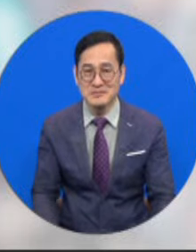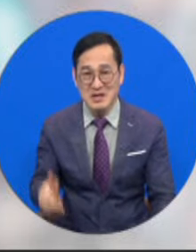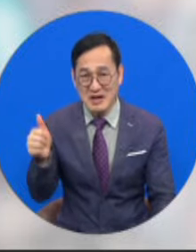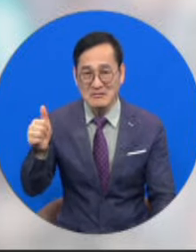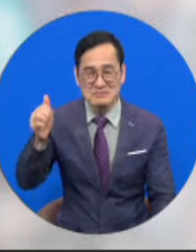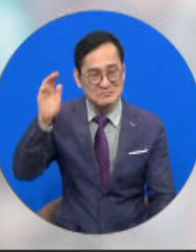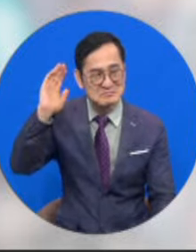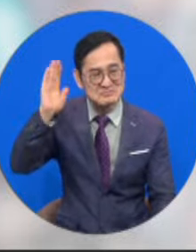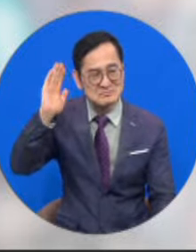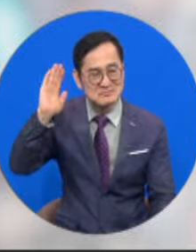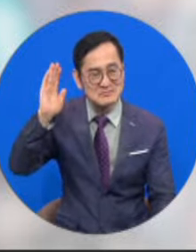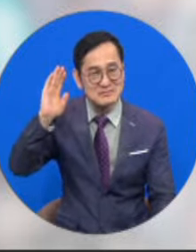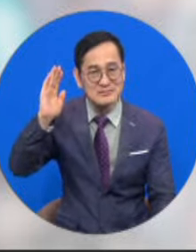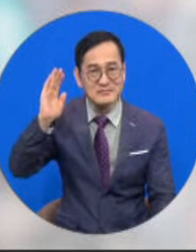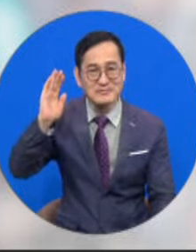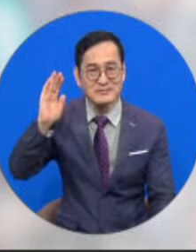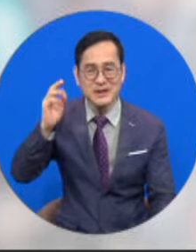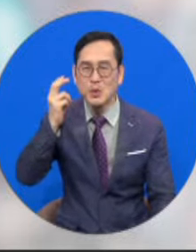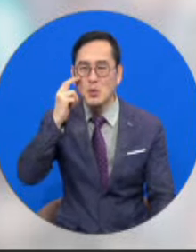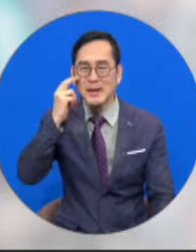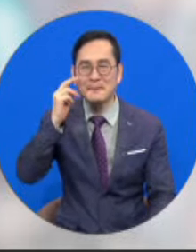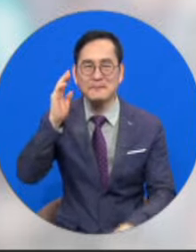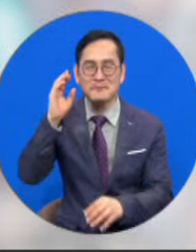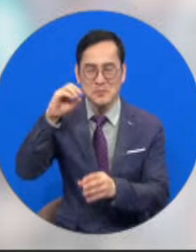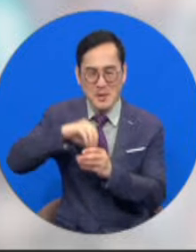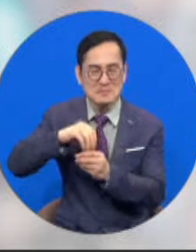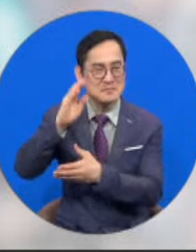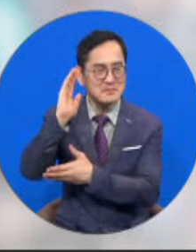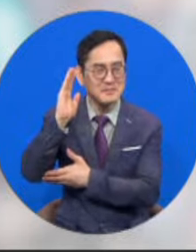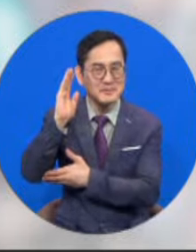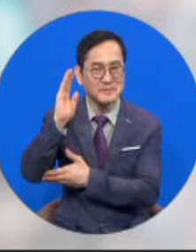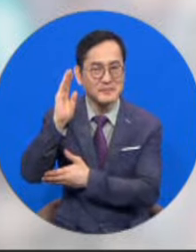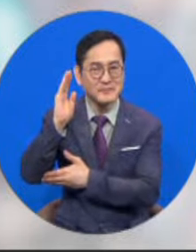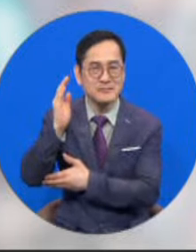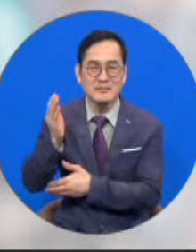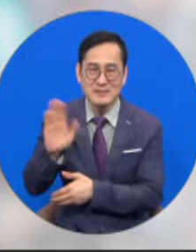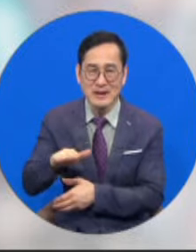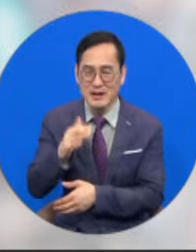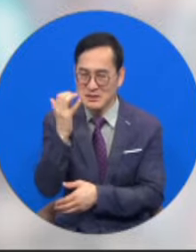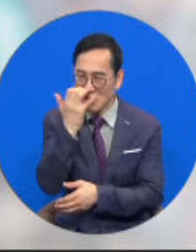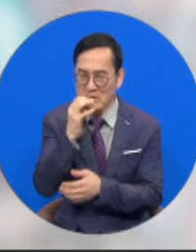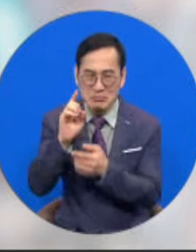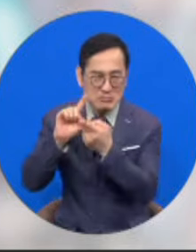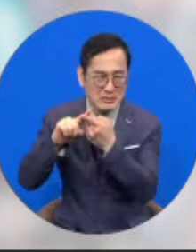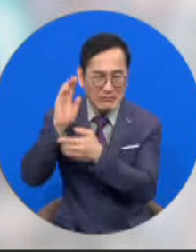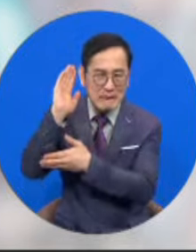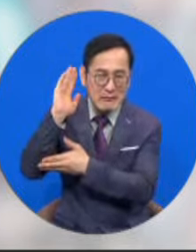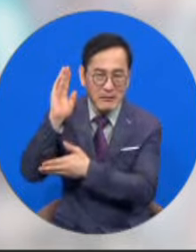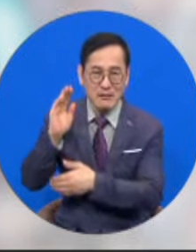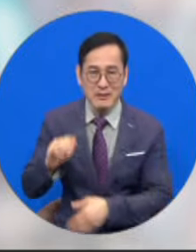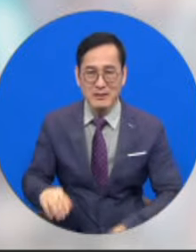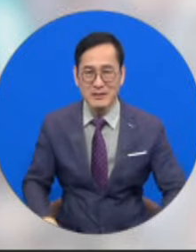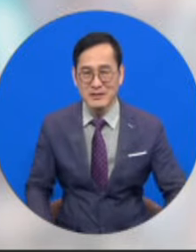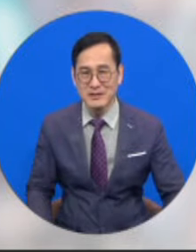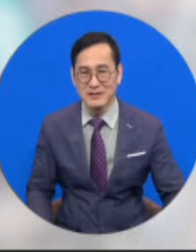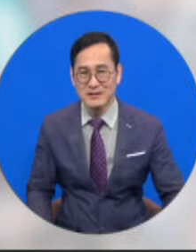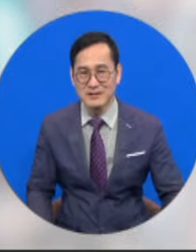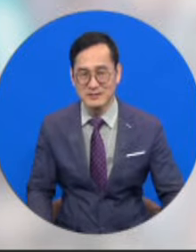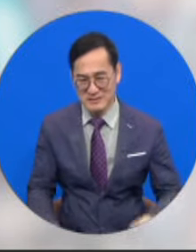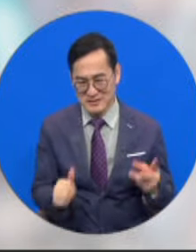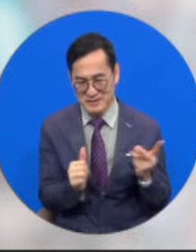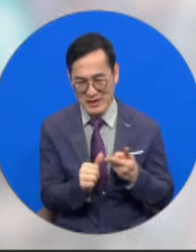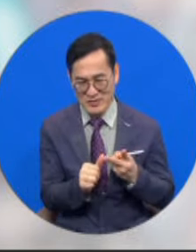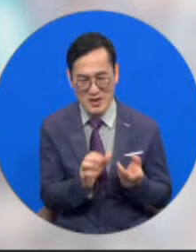얘기하는데 저기 이제 부수적으로 농담 과정 있을지 연정 저 말이 안 되는 소리잖아요 뭐 세컨 되게 돈을